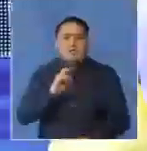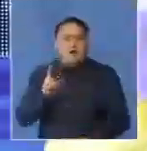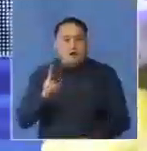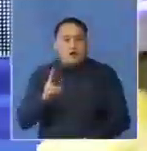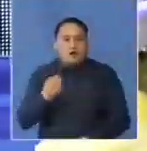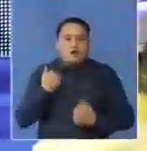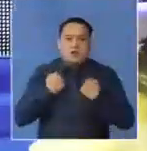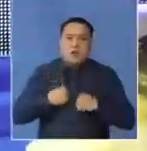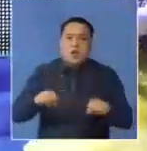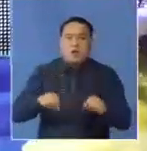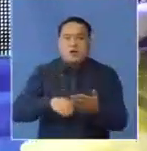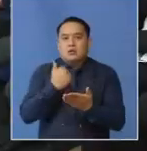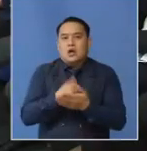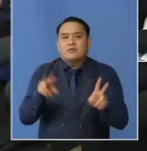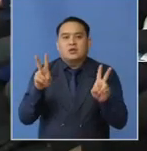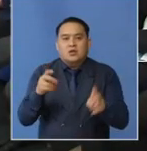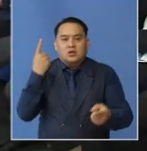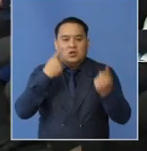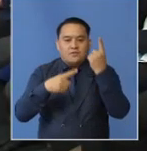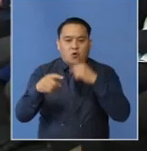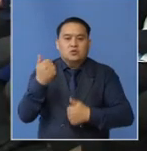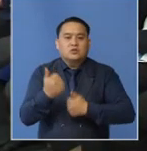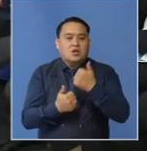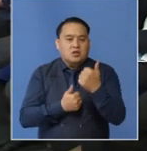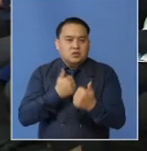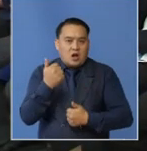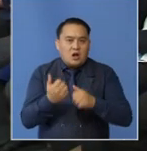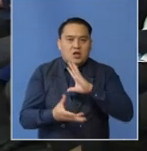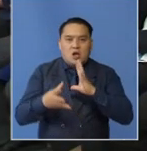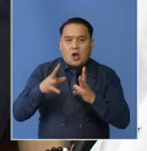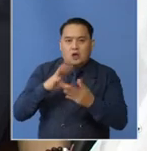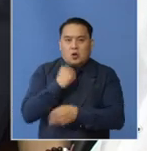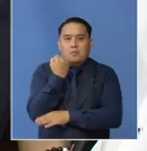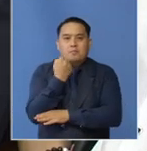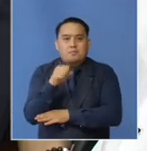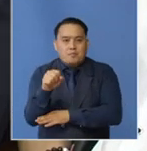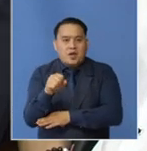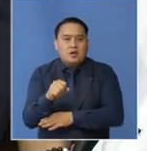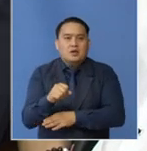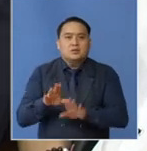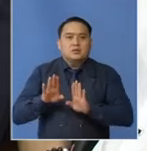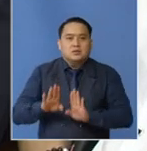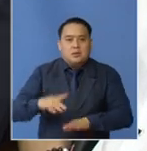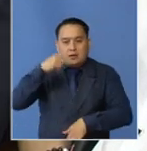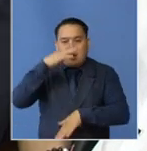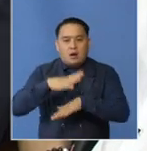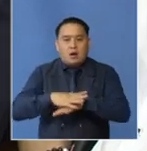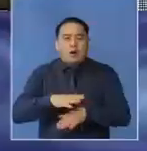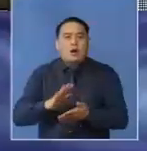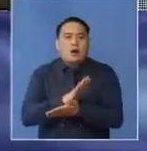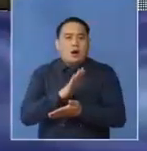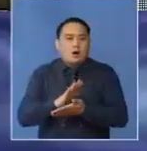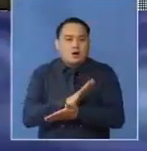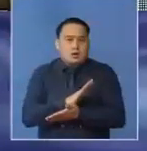его героизм стали главными темами творческого состязания. В итоге пальма первенства досталась заместителю главного редактора газеты